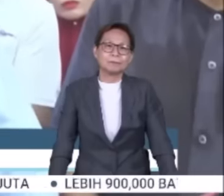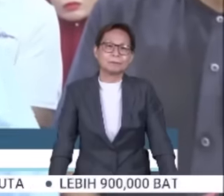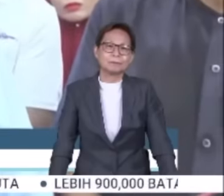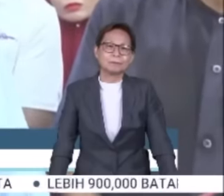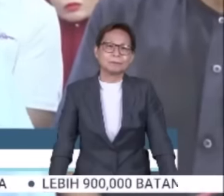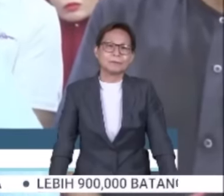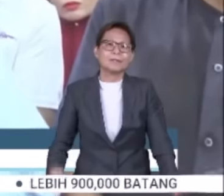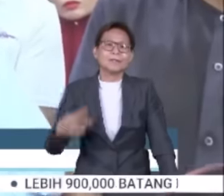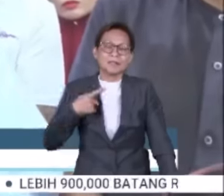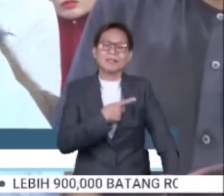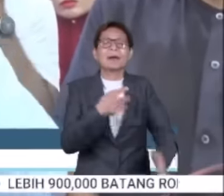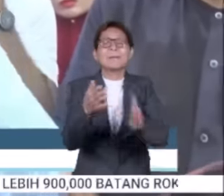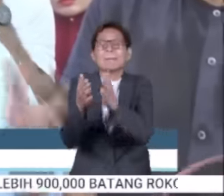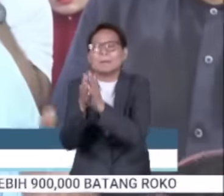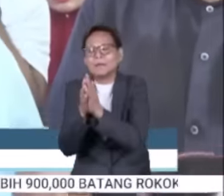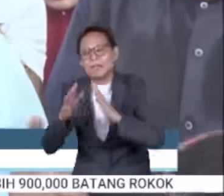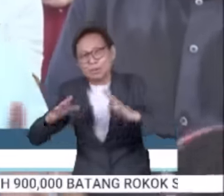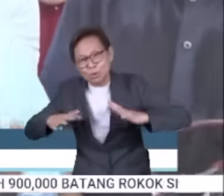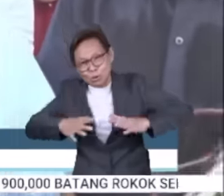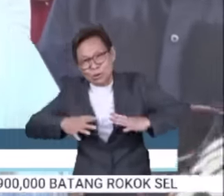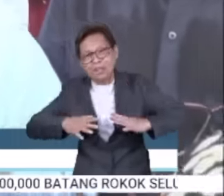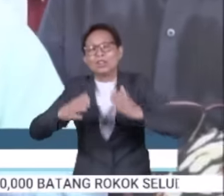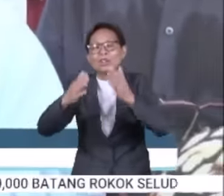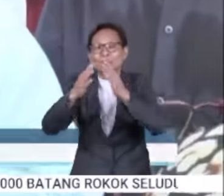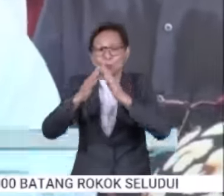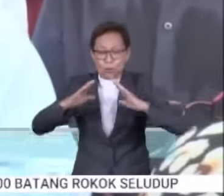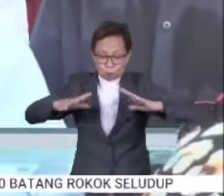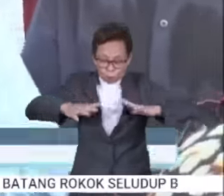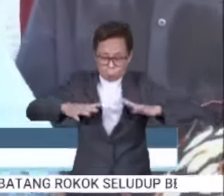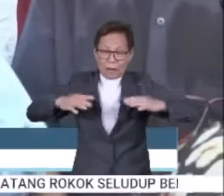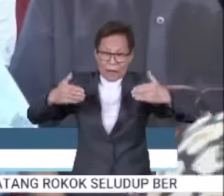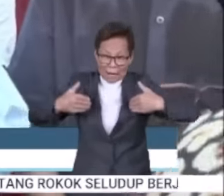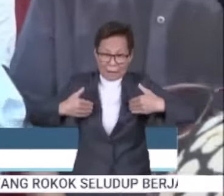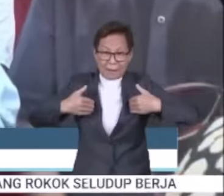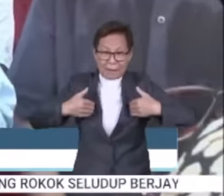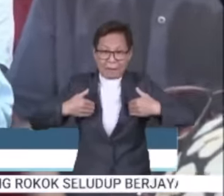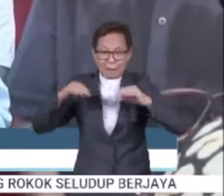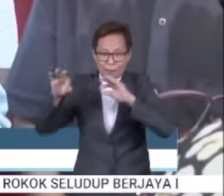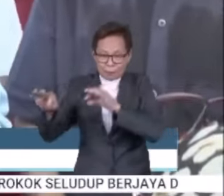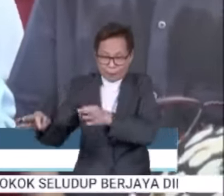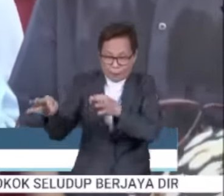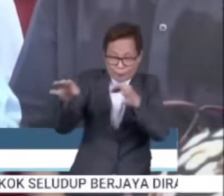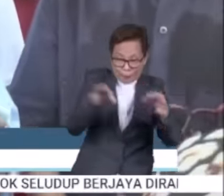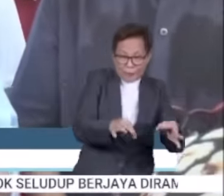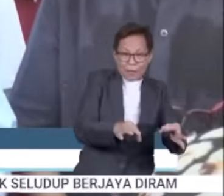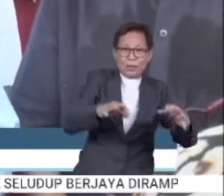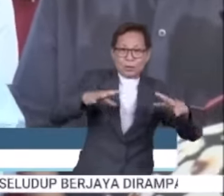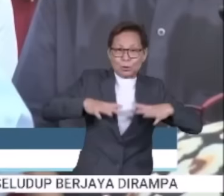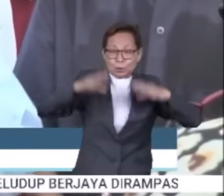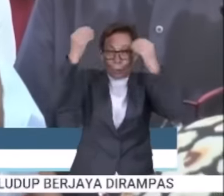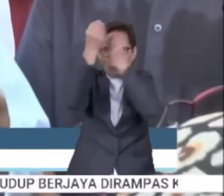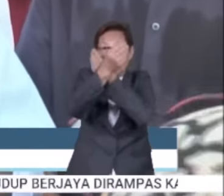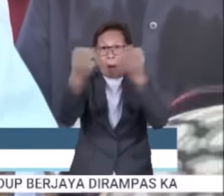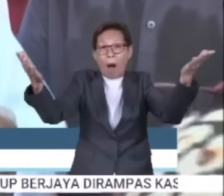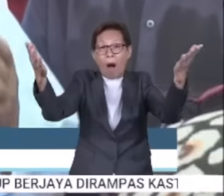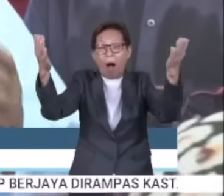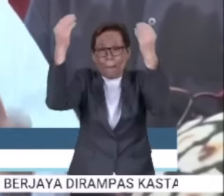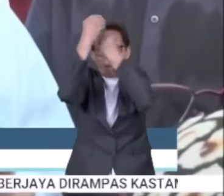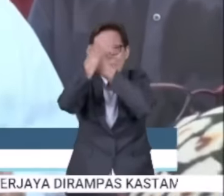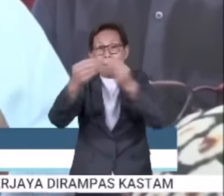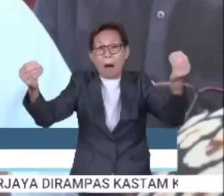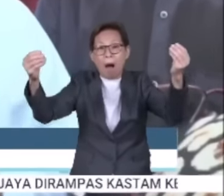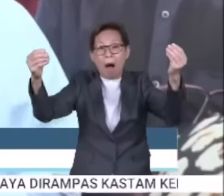Melaka tak akan minta. Cuti yang sedia ada kita pindahkan kepada cuti Hari Pengisytiharan